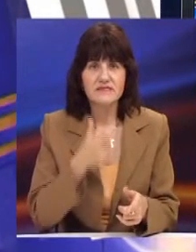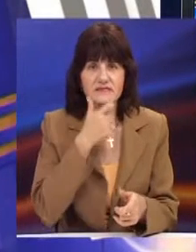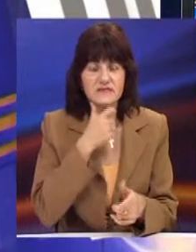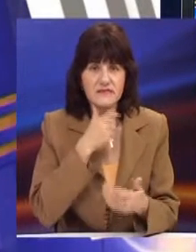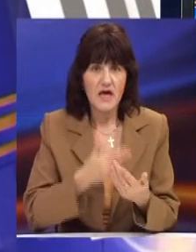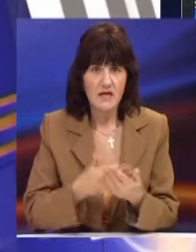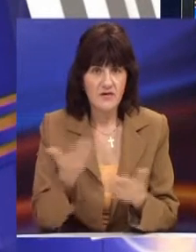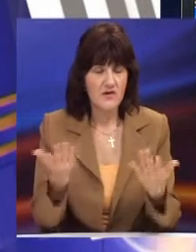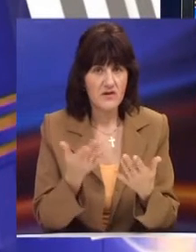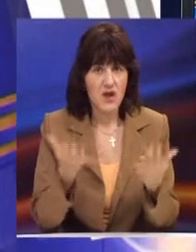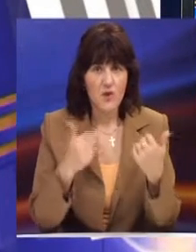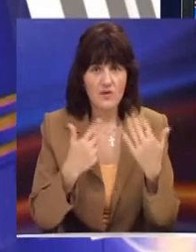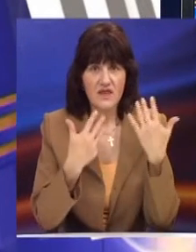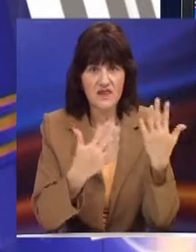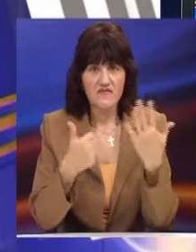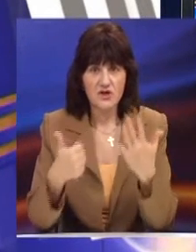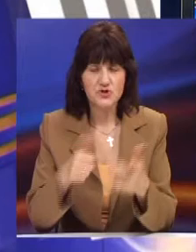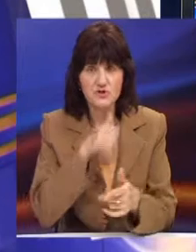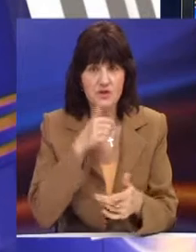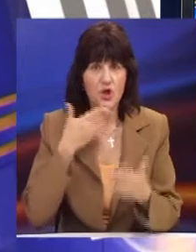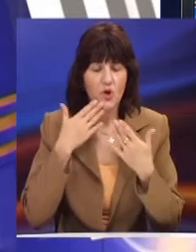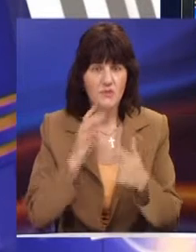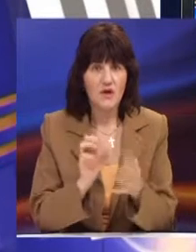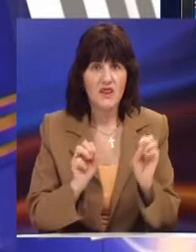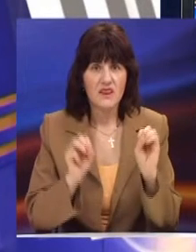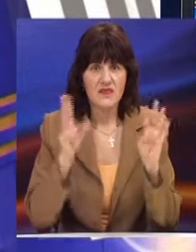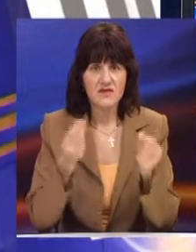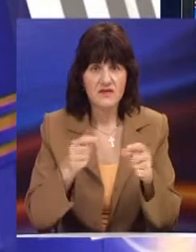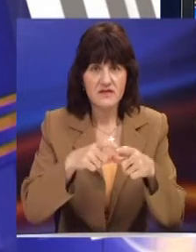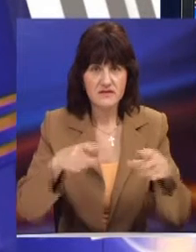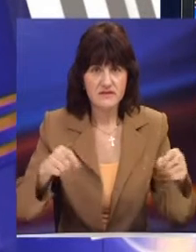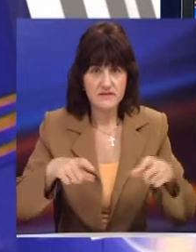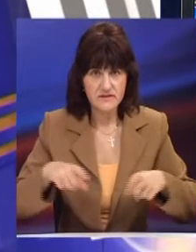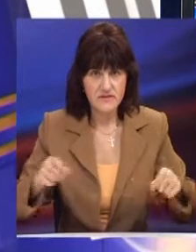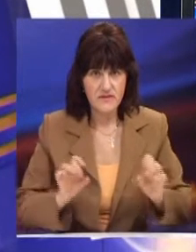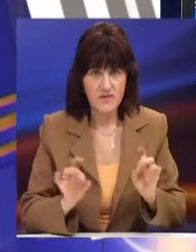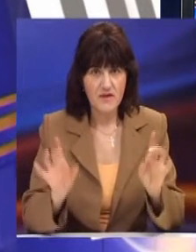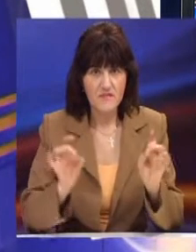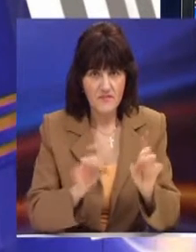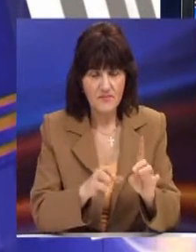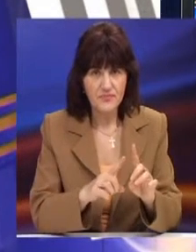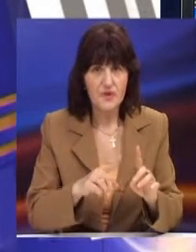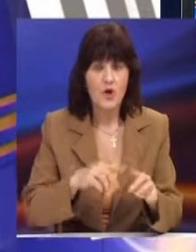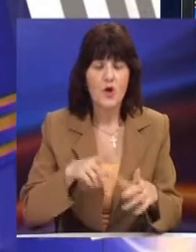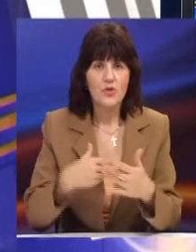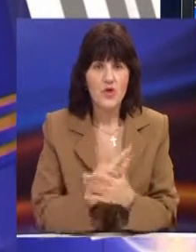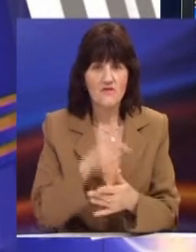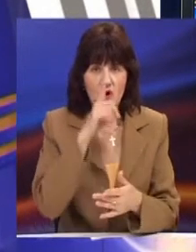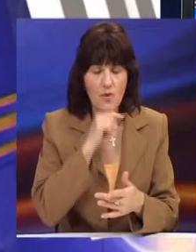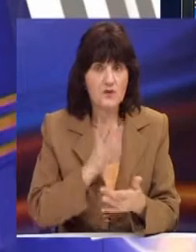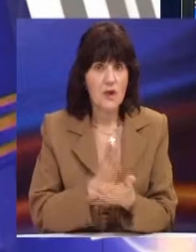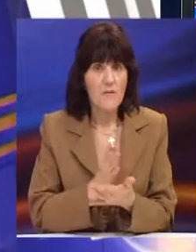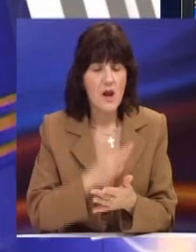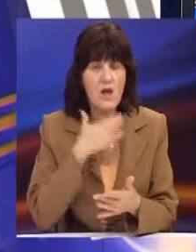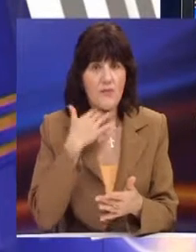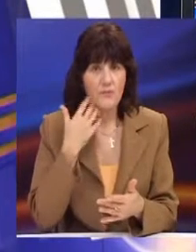Stari Grad, gde je od 96 ponuđenih izdato 19 parcela po početnim cenama, u zgradi nove opštine vladalo je mnogo veće interesovanje